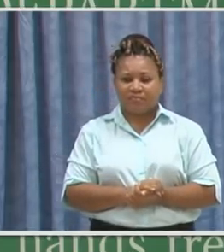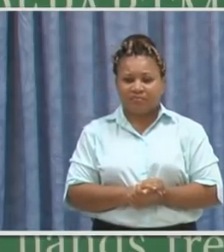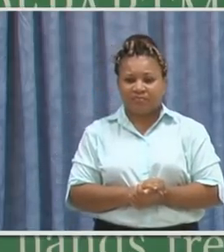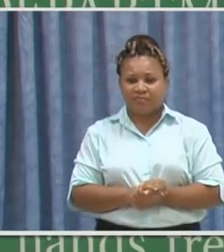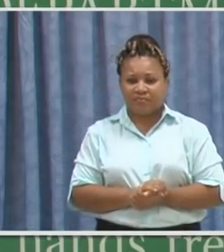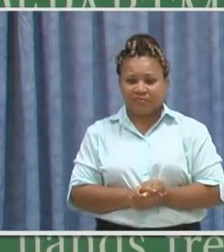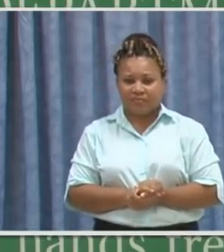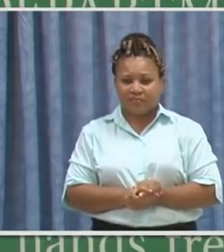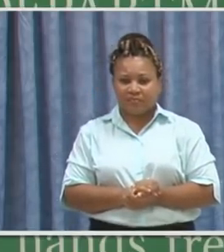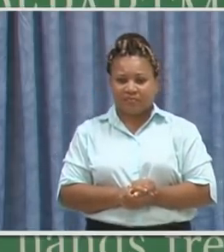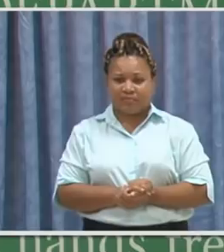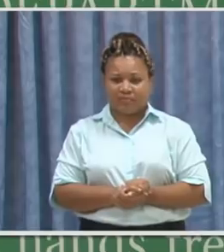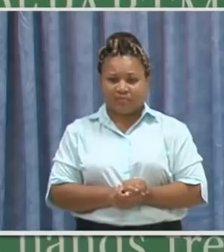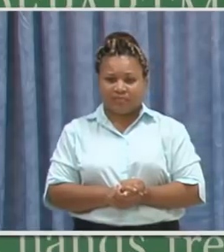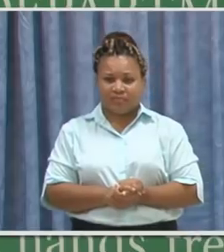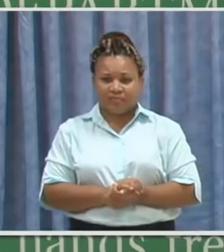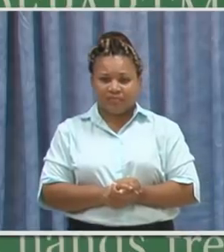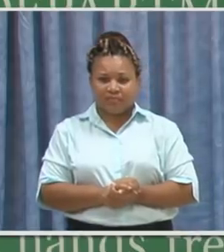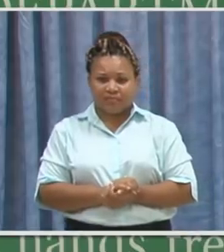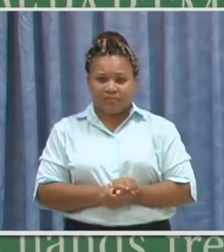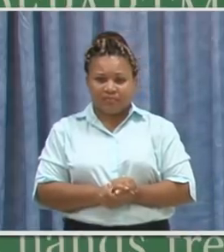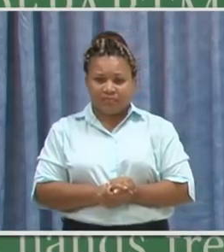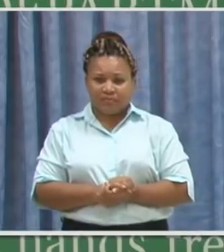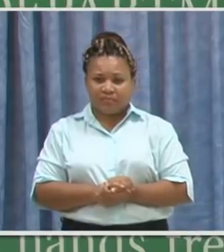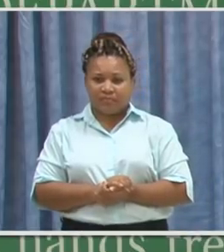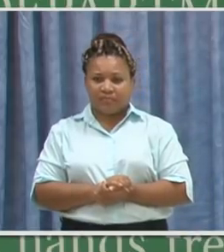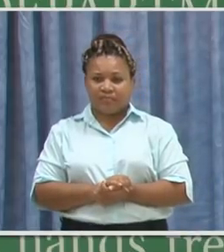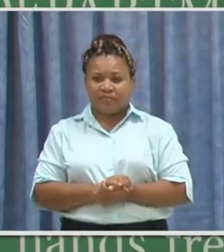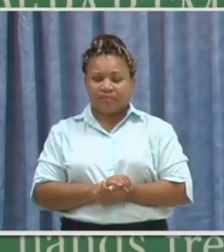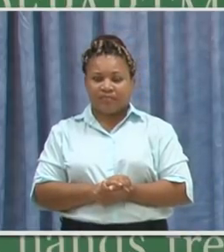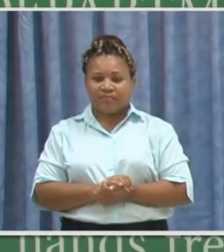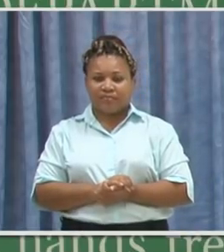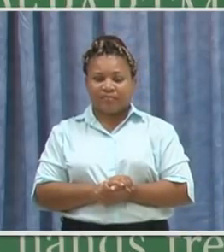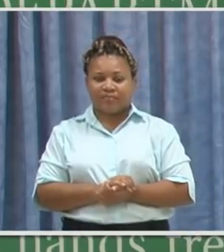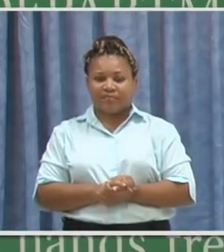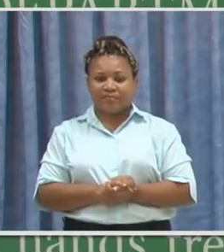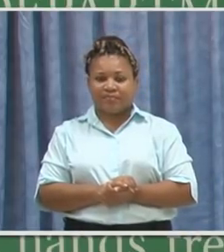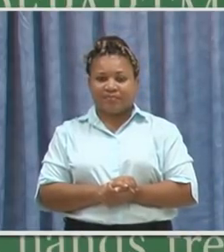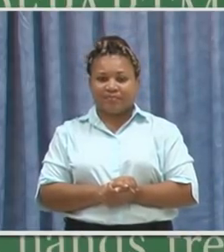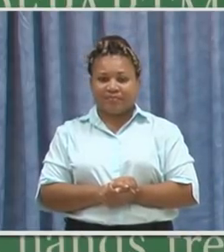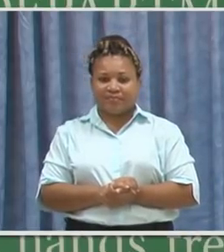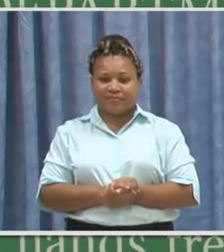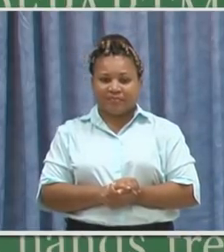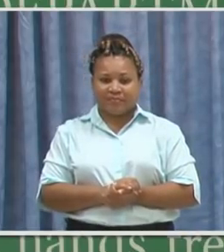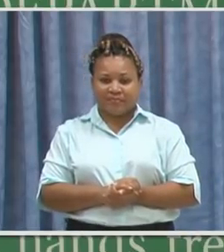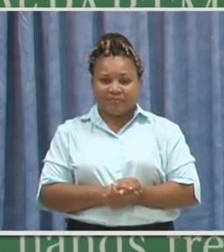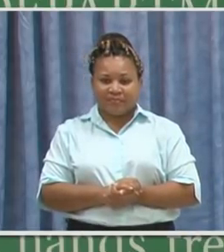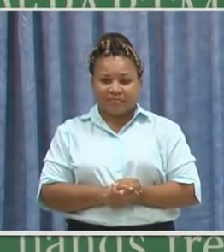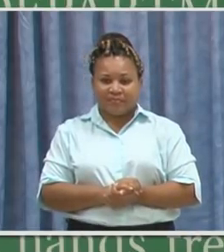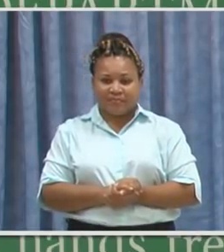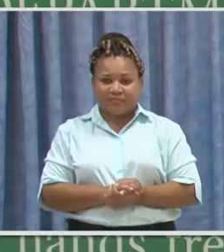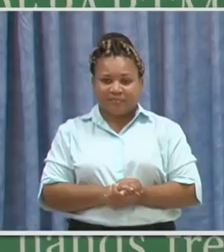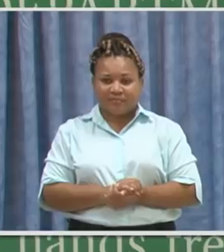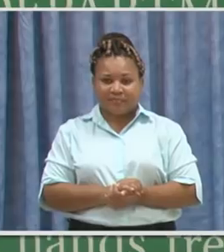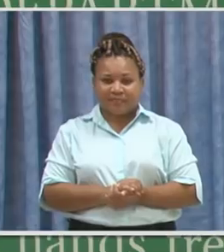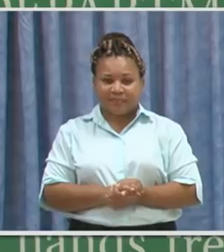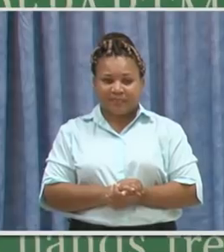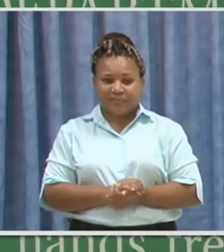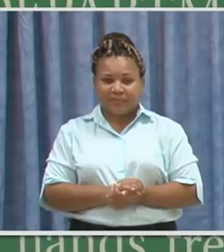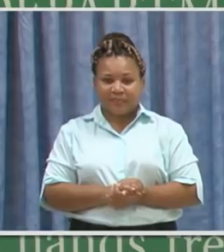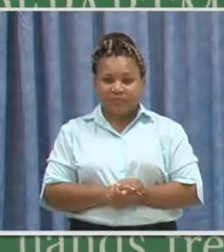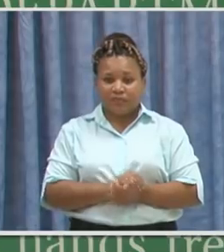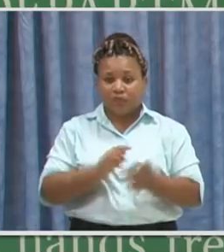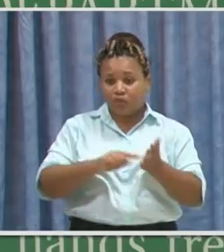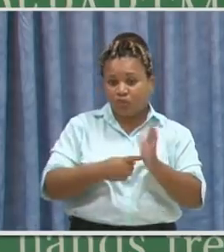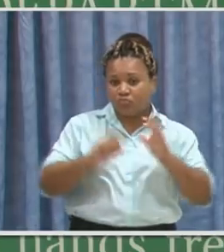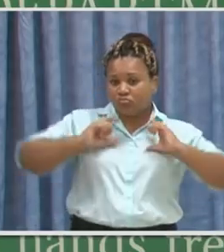travails pour capable improve. De bonne mesure que l'école, je peux suivre le même principe que les